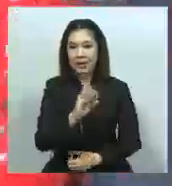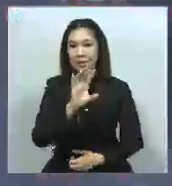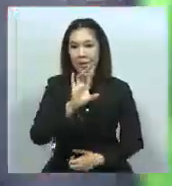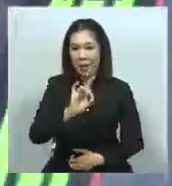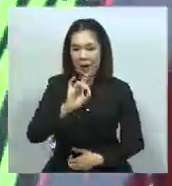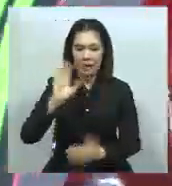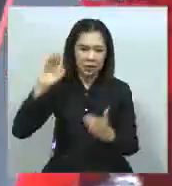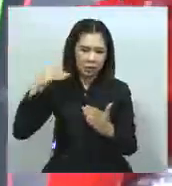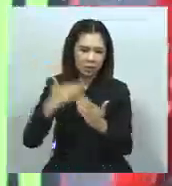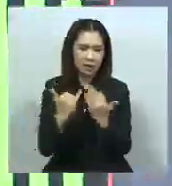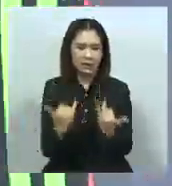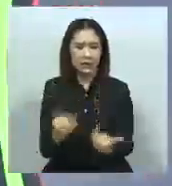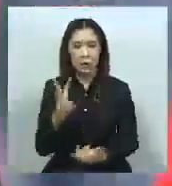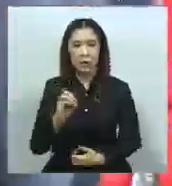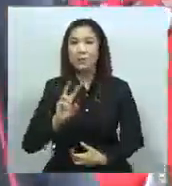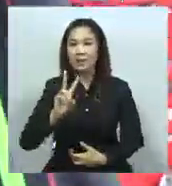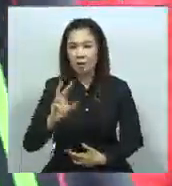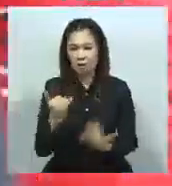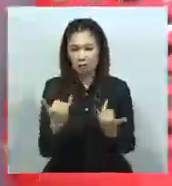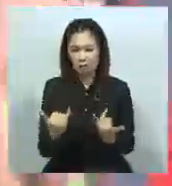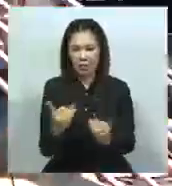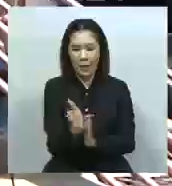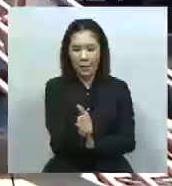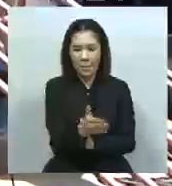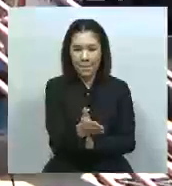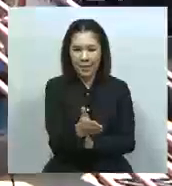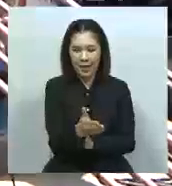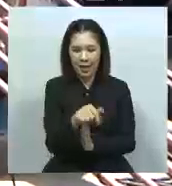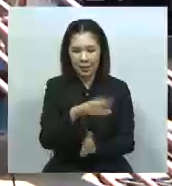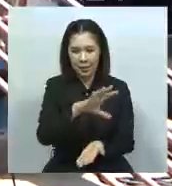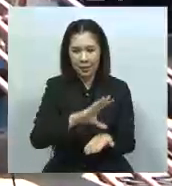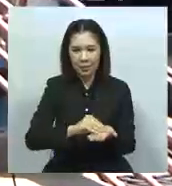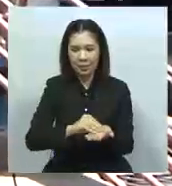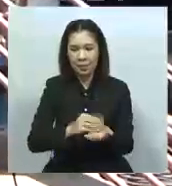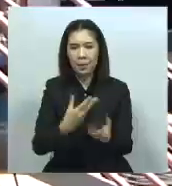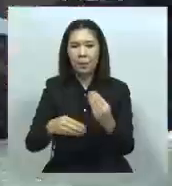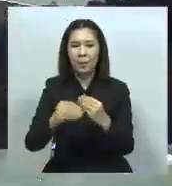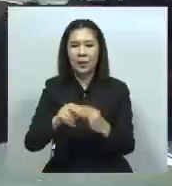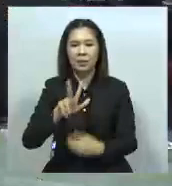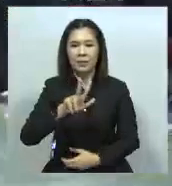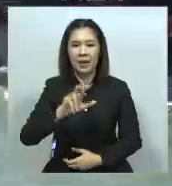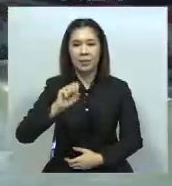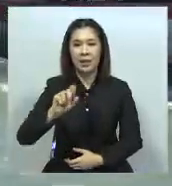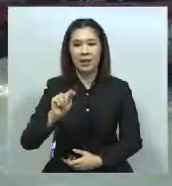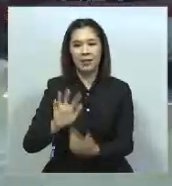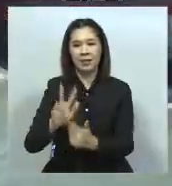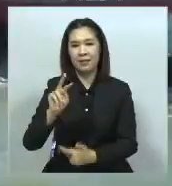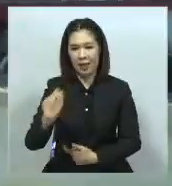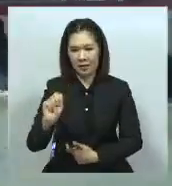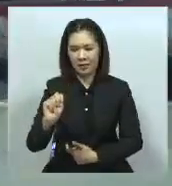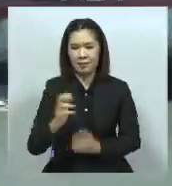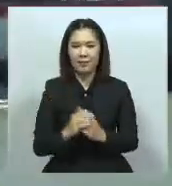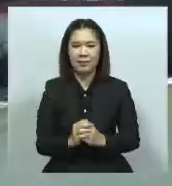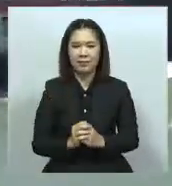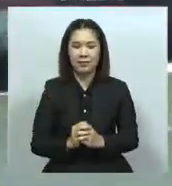ปีนี้ปี62นะครับมีการจับปลาได้เพิ่มมากขึ้นกว่า 300,000 ตันนะครับส่วนอีกหนึ่งด้านนะครับสำคัญไม่แพ้กันก็